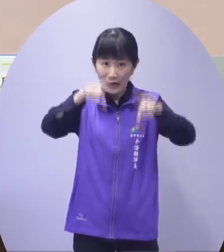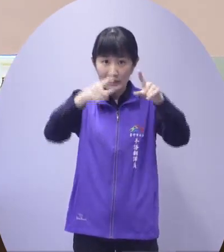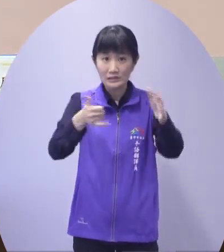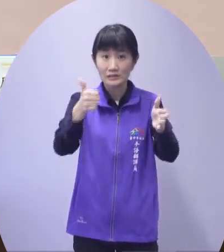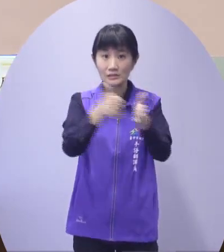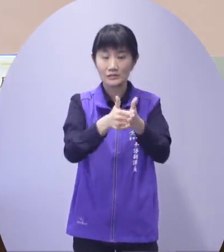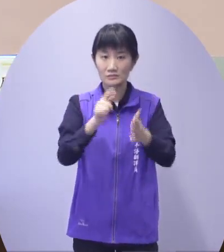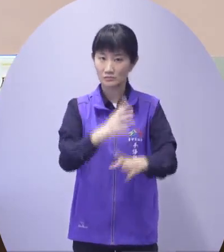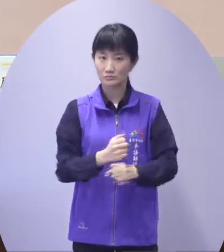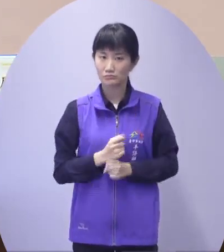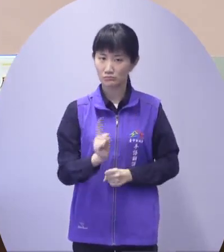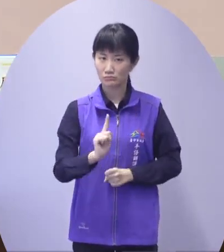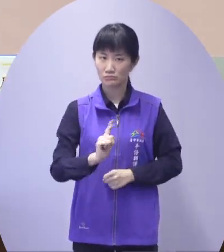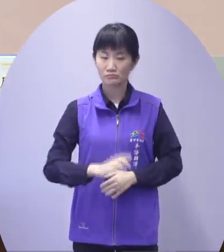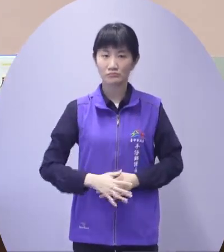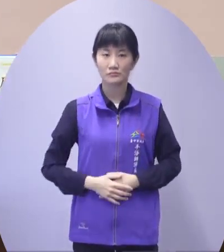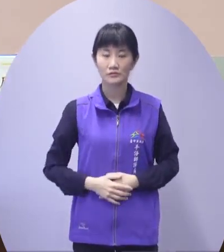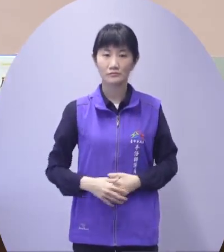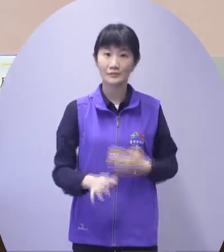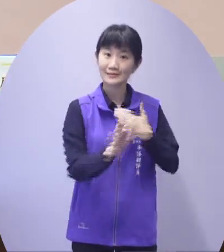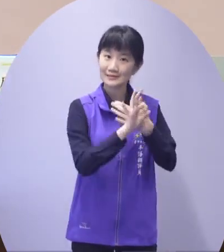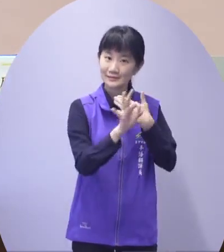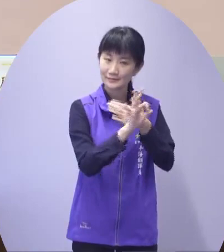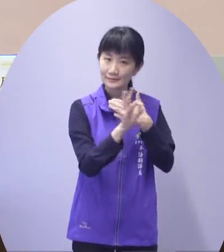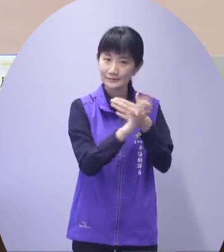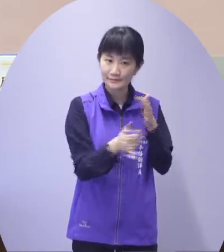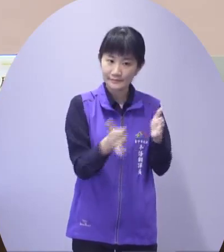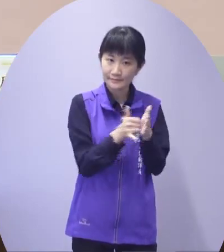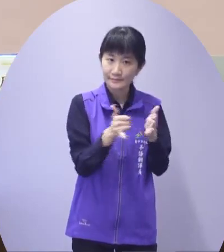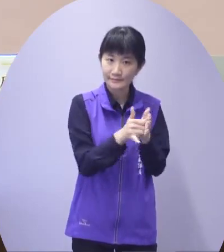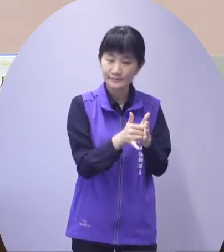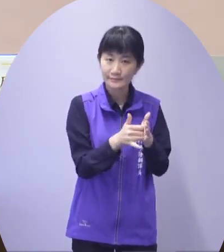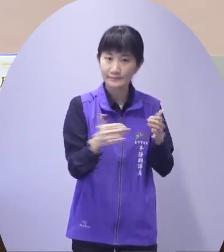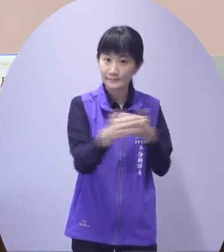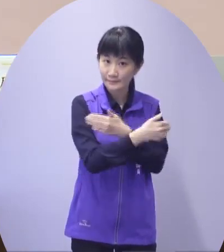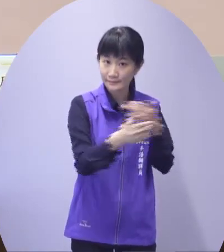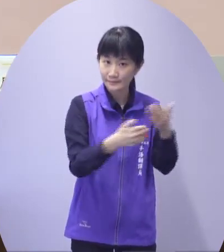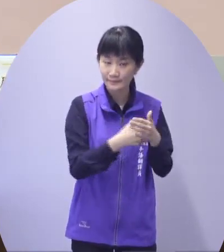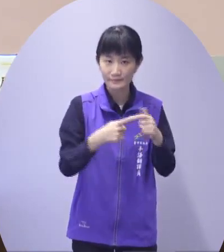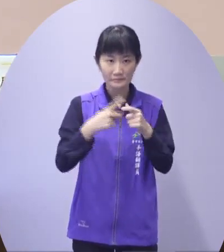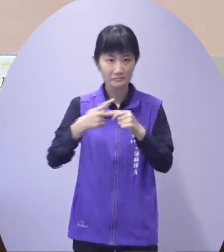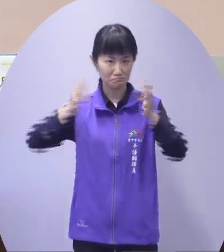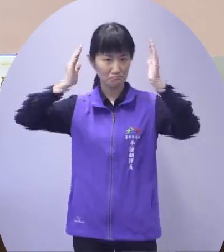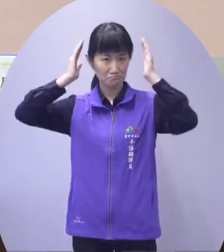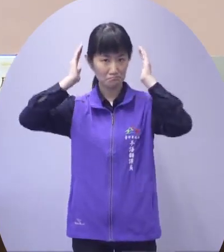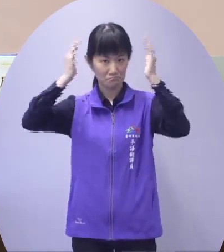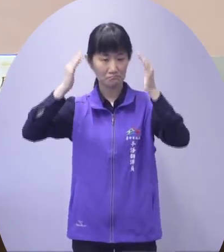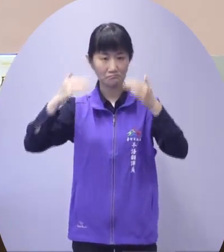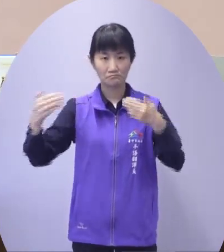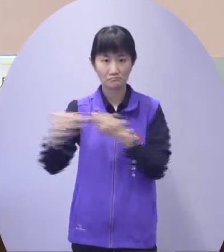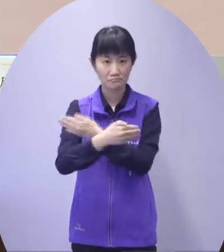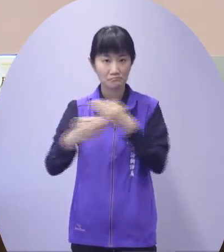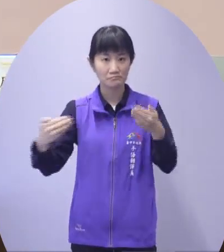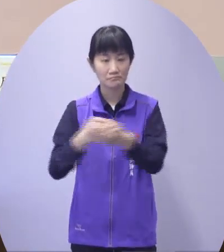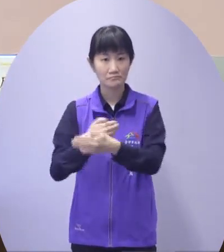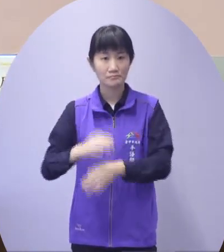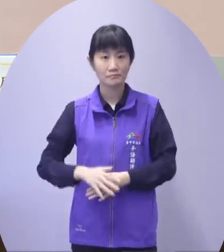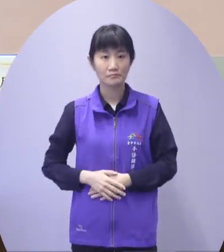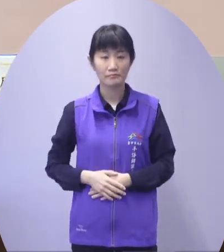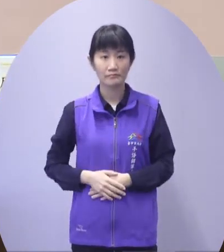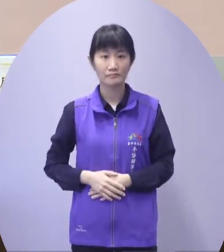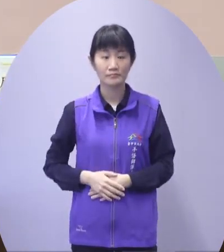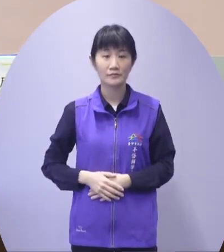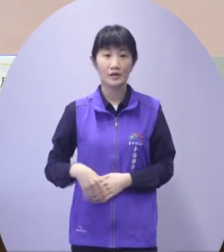大家的是，不管是试营运，即使是试营运，或者是正式通车营运，民众